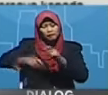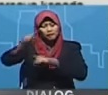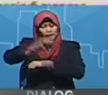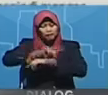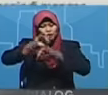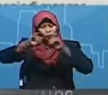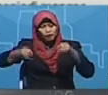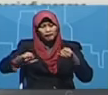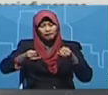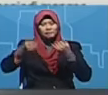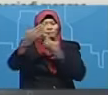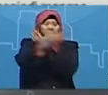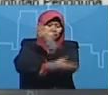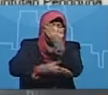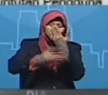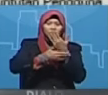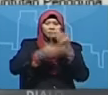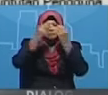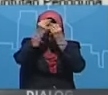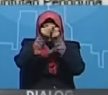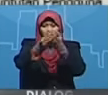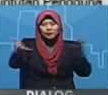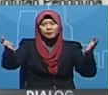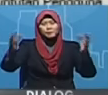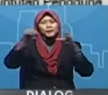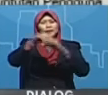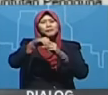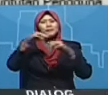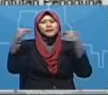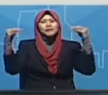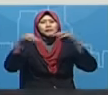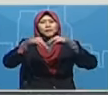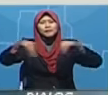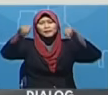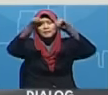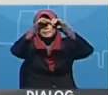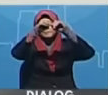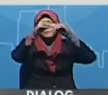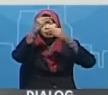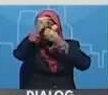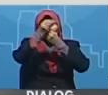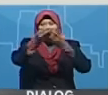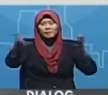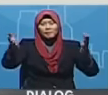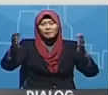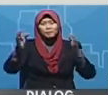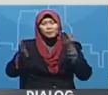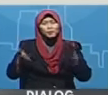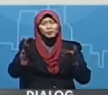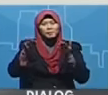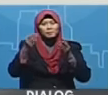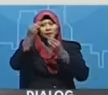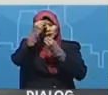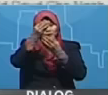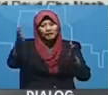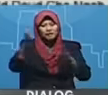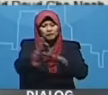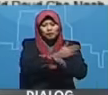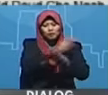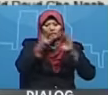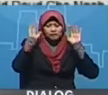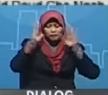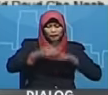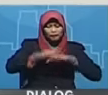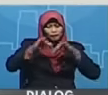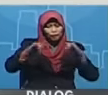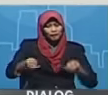Seluruh negara kita. Supaya mereka ni sedar. Dan kita akan juga buat pengumuman-pengumuman. Kalau tidak khutbah pun pengumuman sebelum solat Jumaat